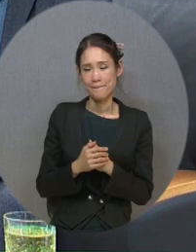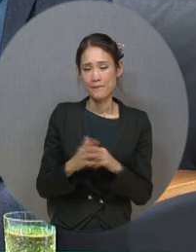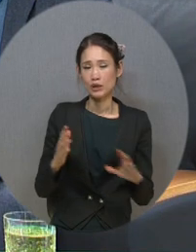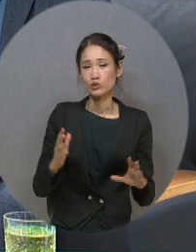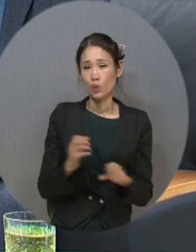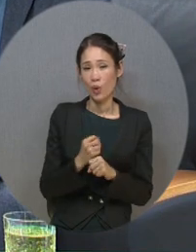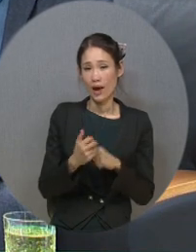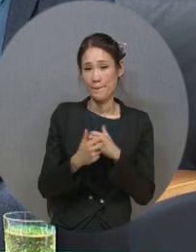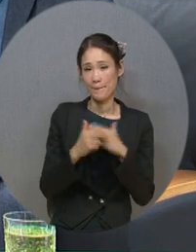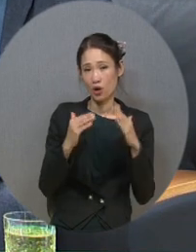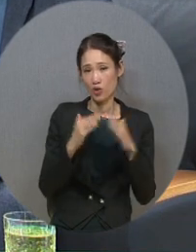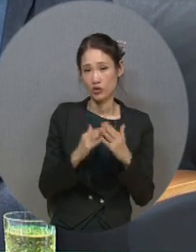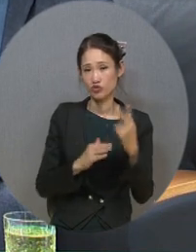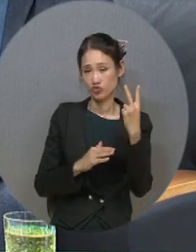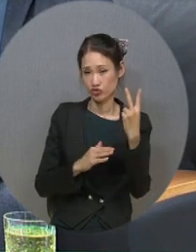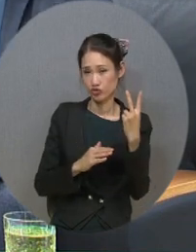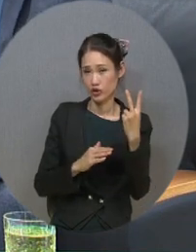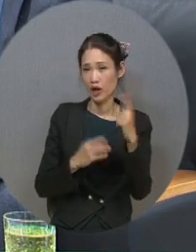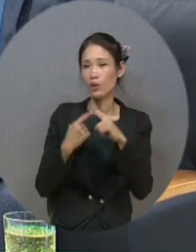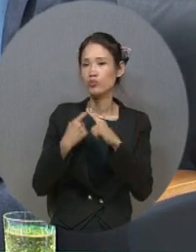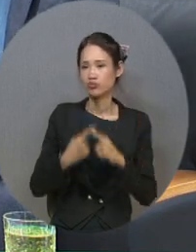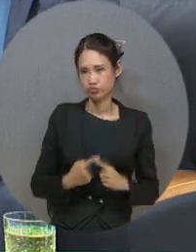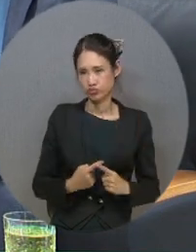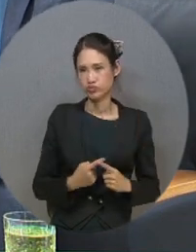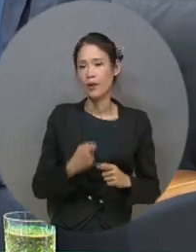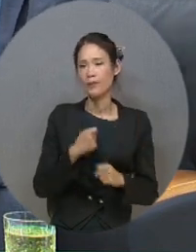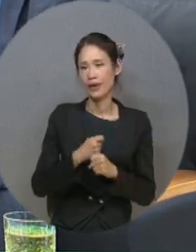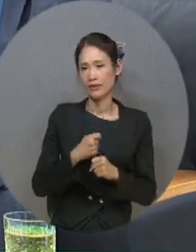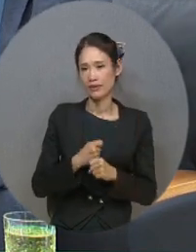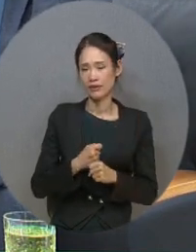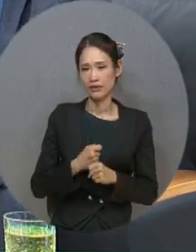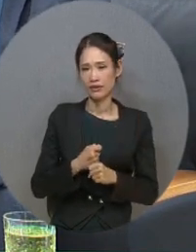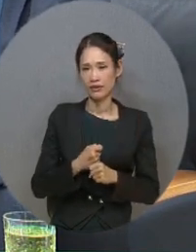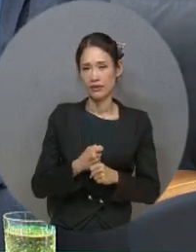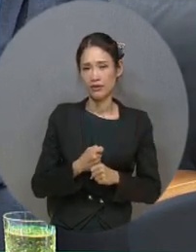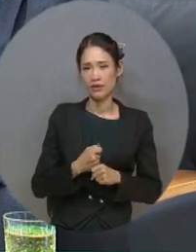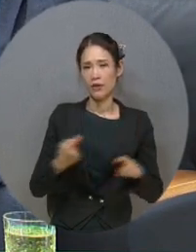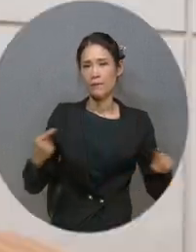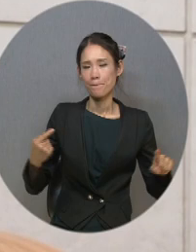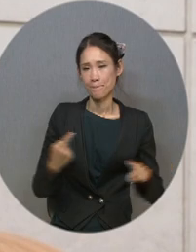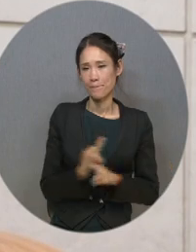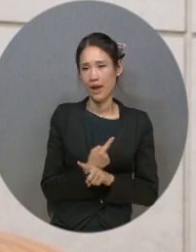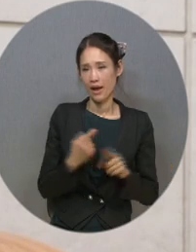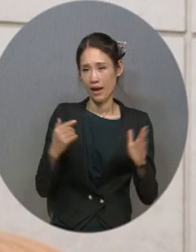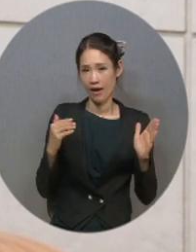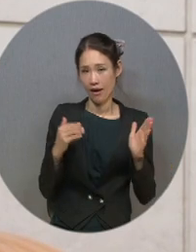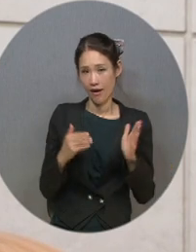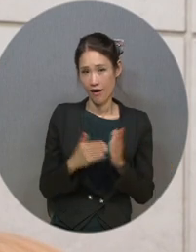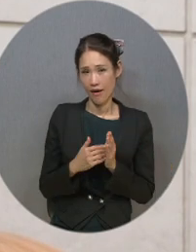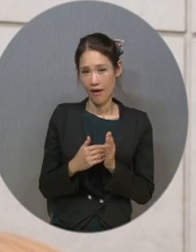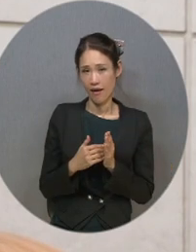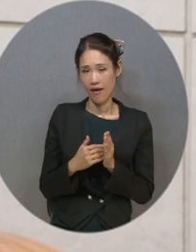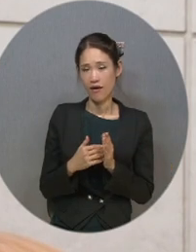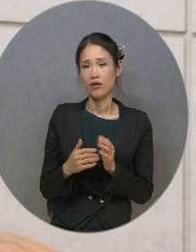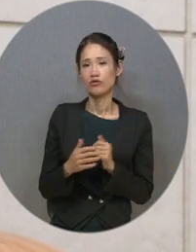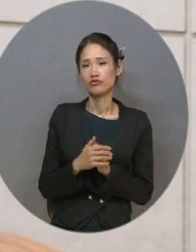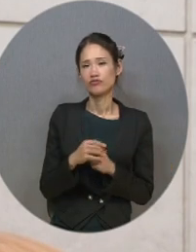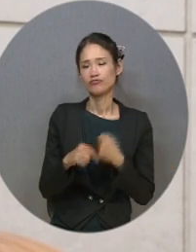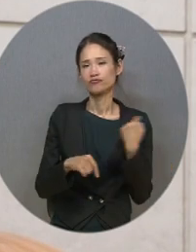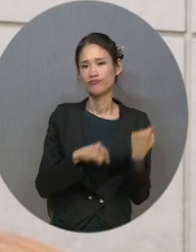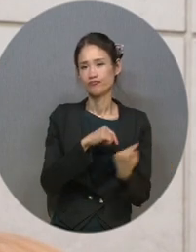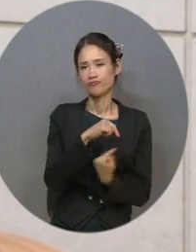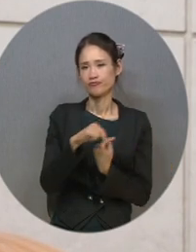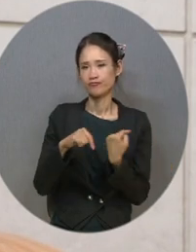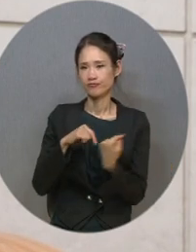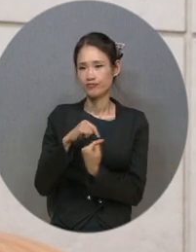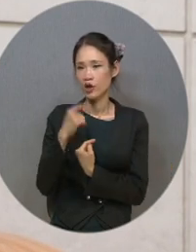종합병원 2개소로 무조건 가는 걸로 그렇게 진료 체계를 변경을 했습니다. 이것을 제가 이제 운영을